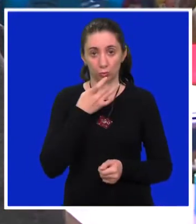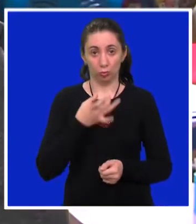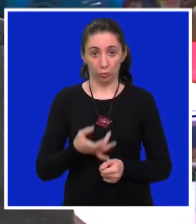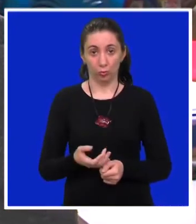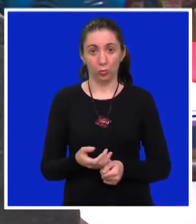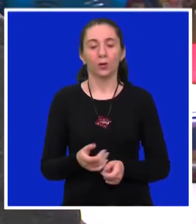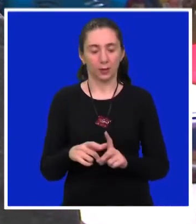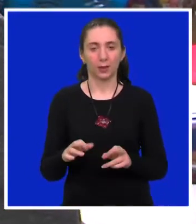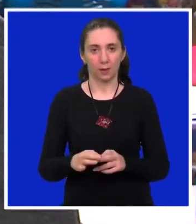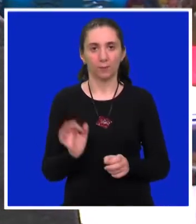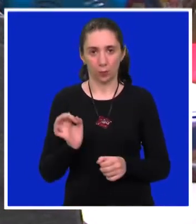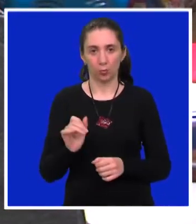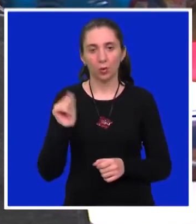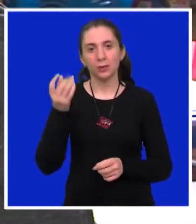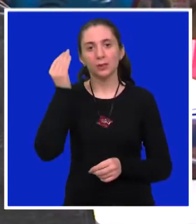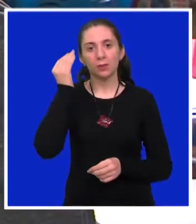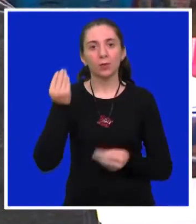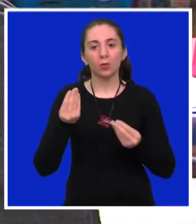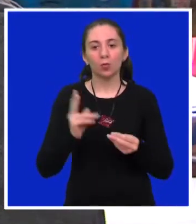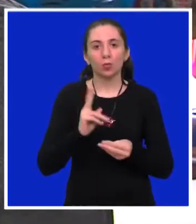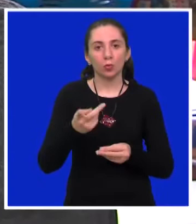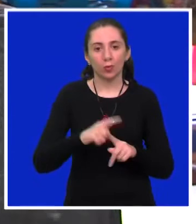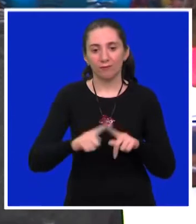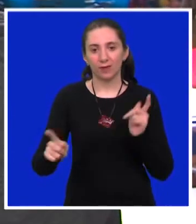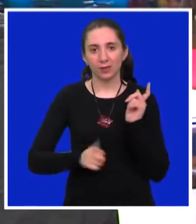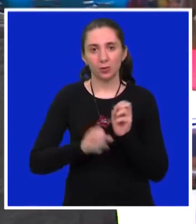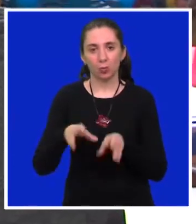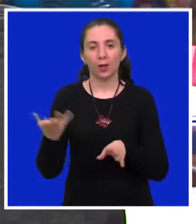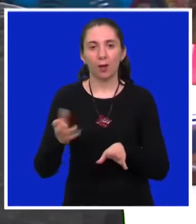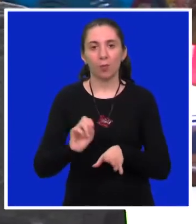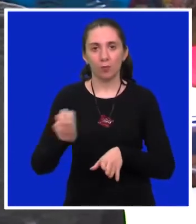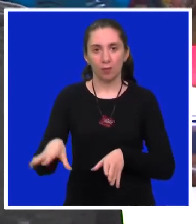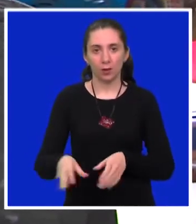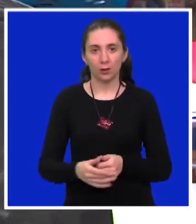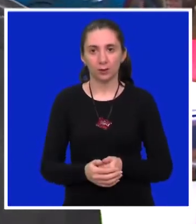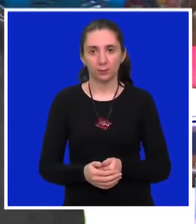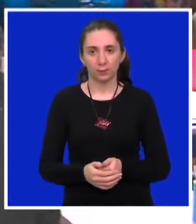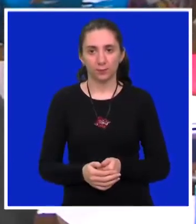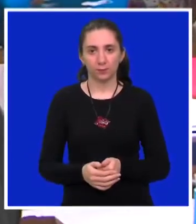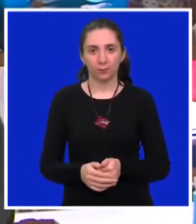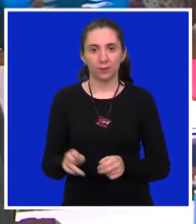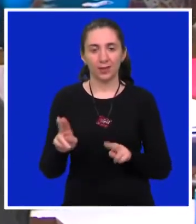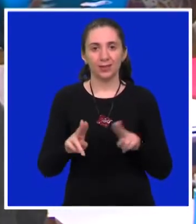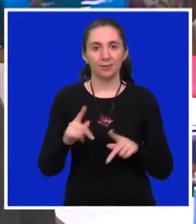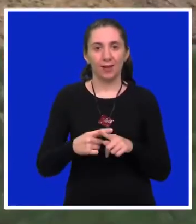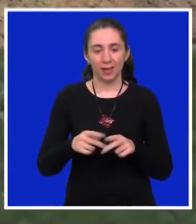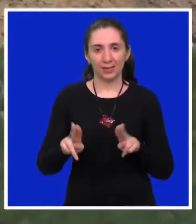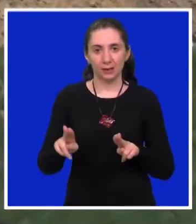U žutu? Da. Dobro, jesi možda zapamtio neku drugu vrstu otpada gdje se baca? Metal ide u